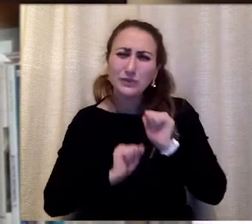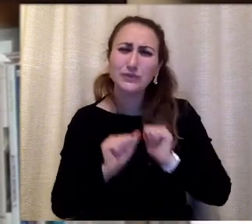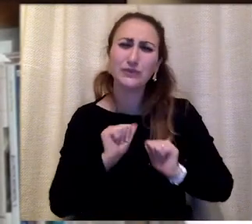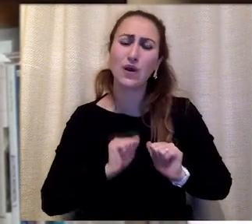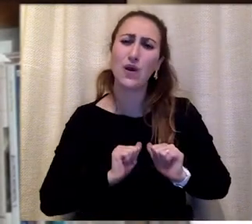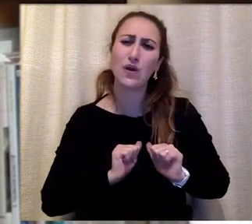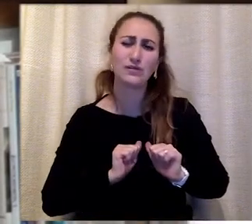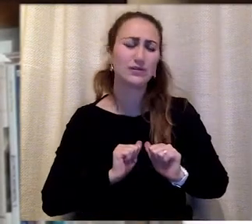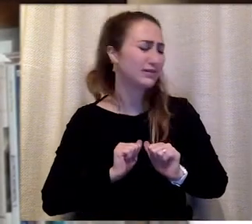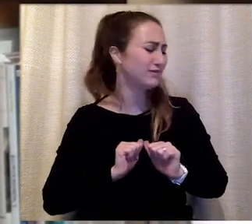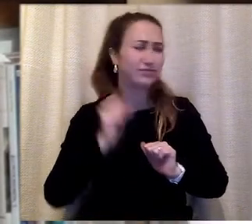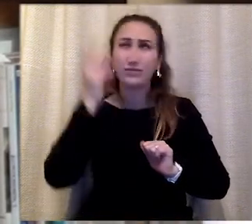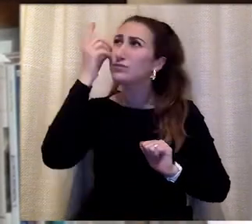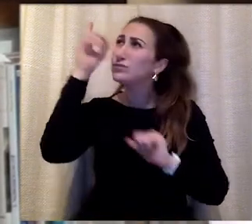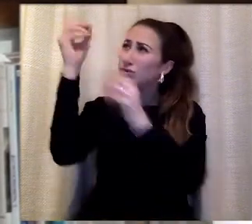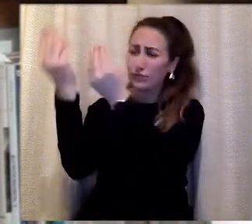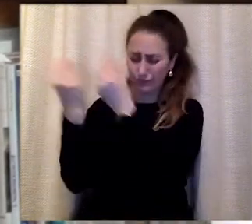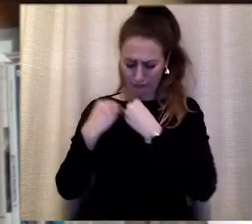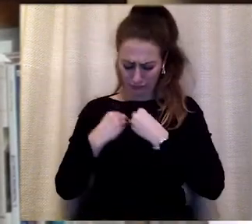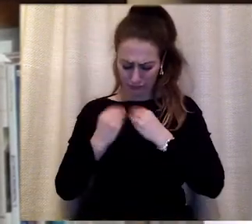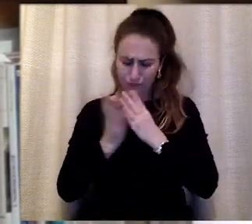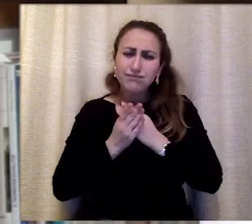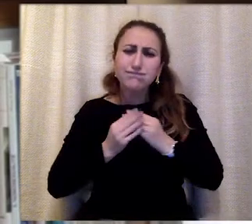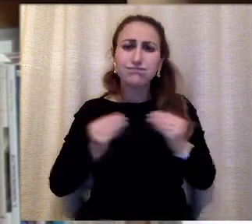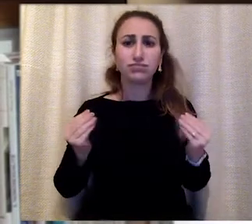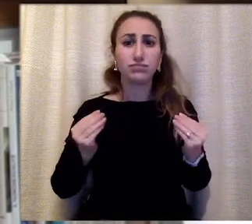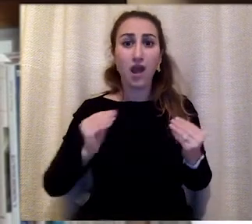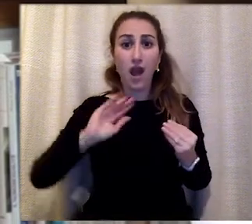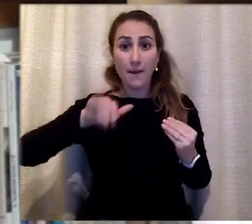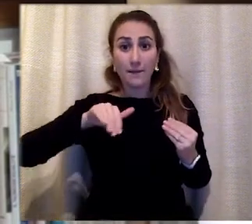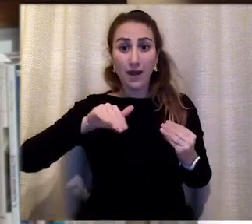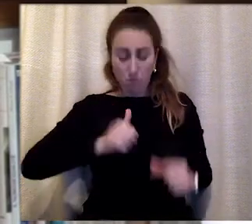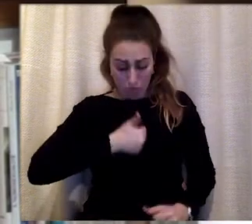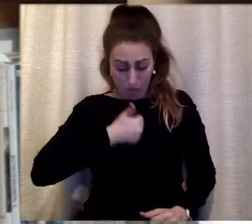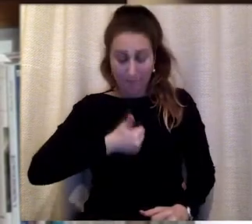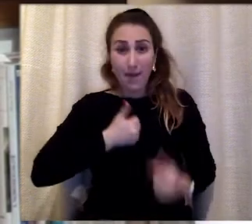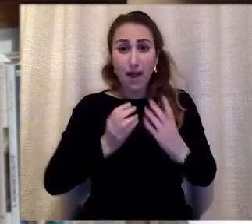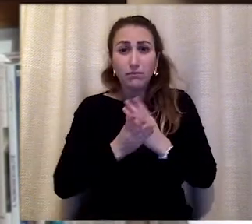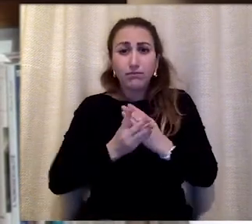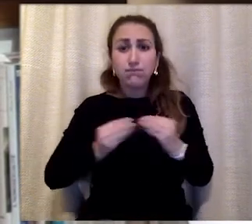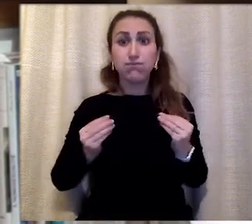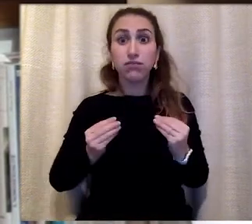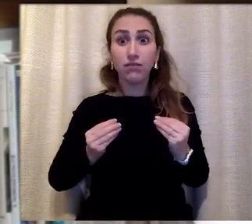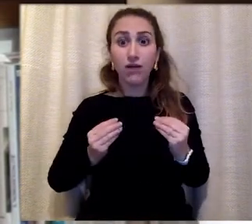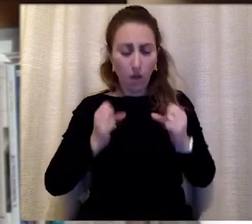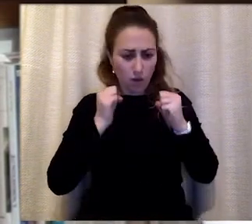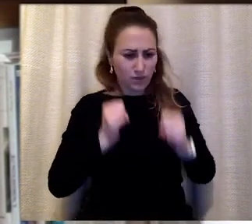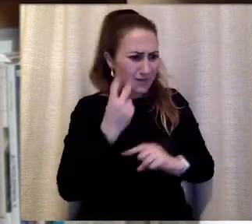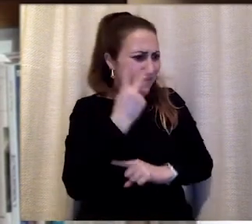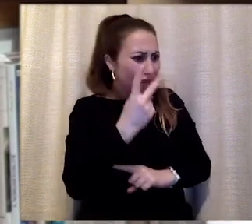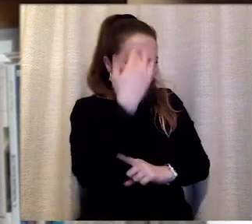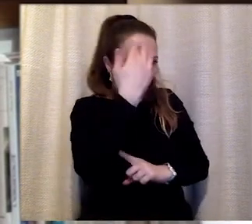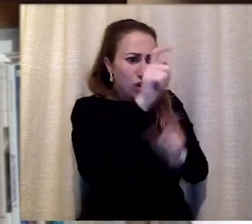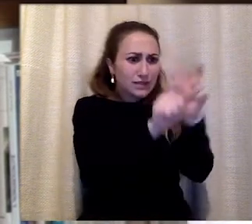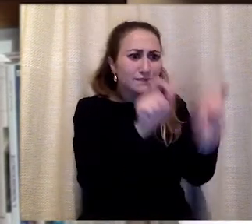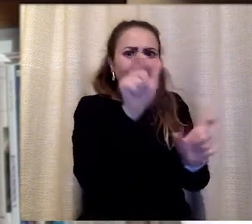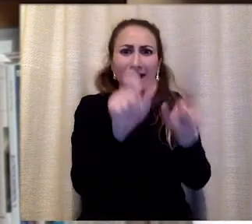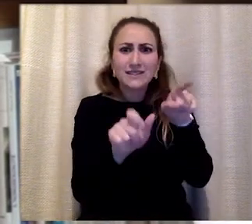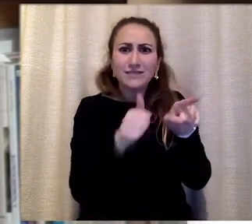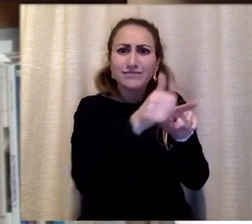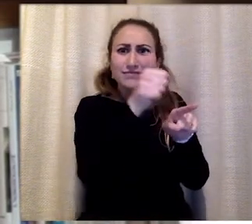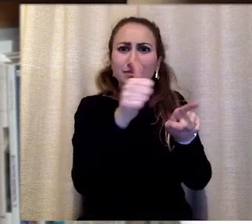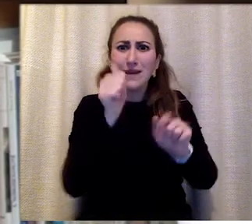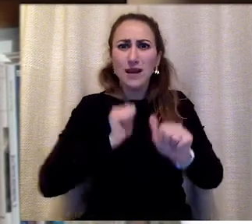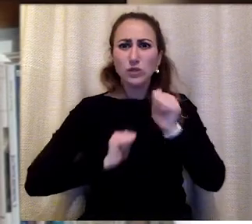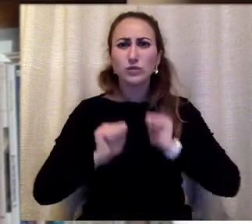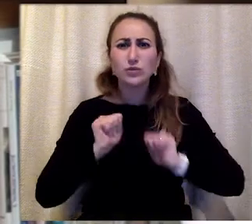Dieu, nous puissions consoler ceux qui se trouvent dans quelques afflictions. Car de même que les souffrances de